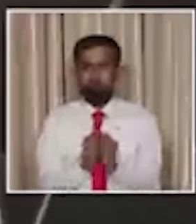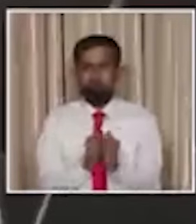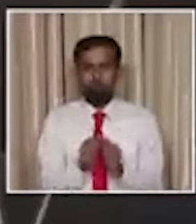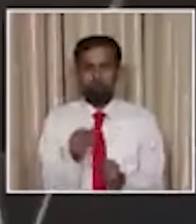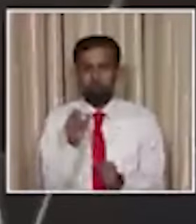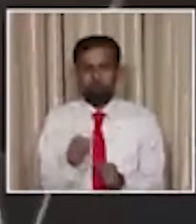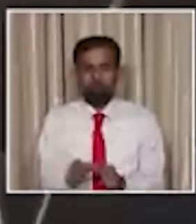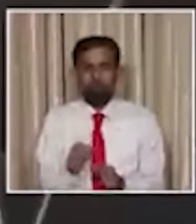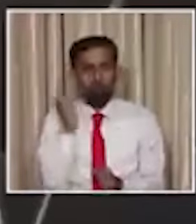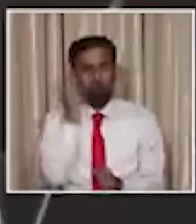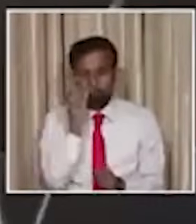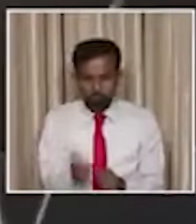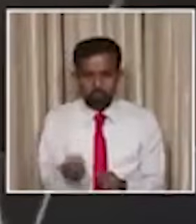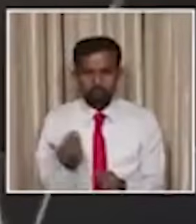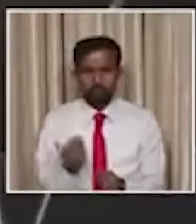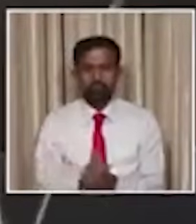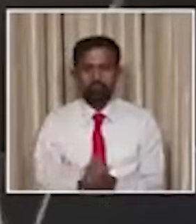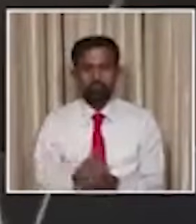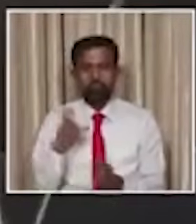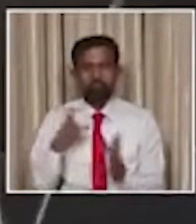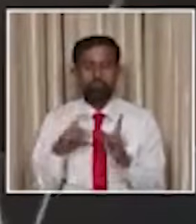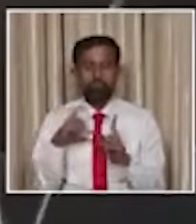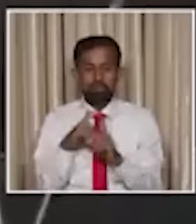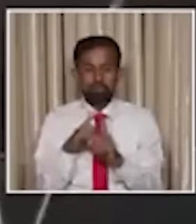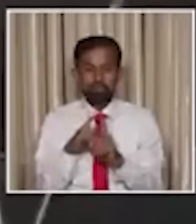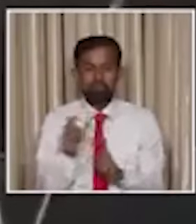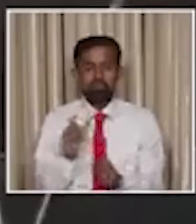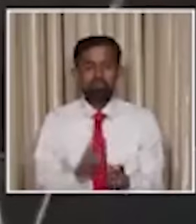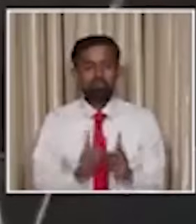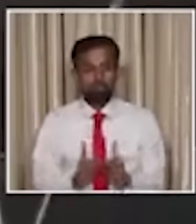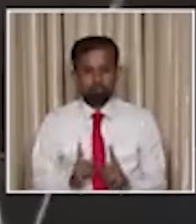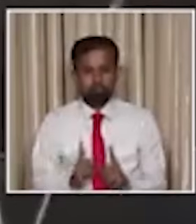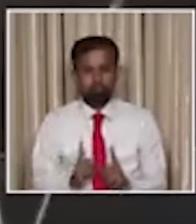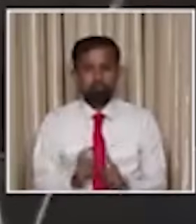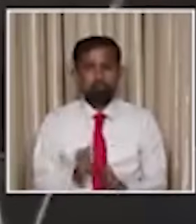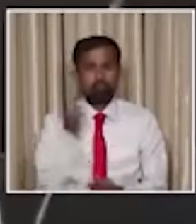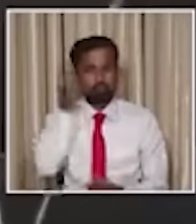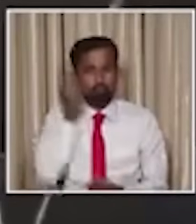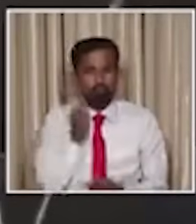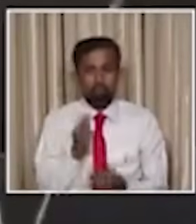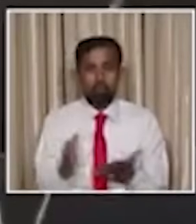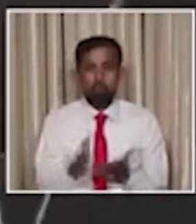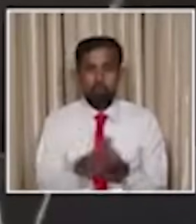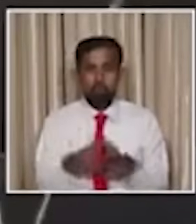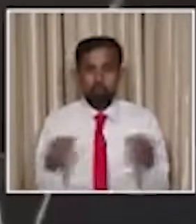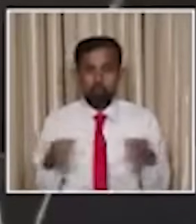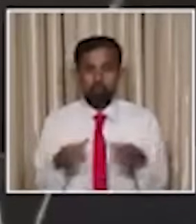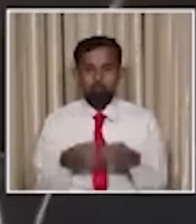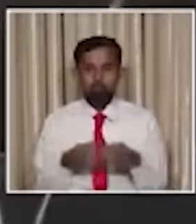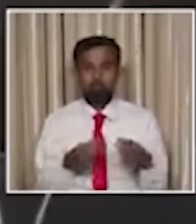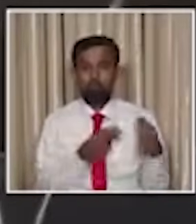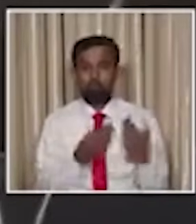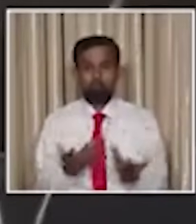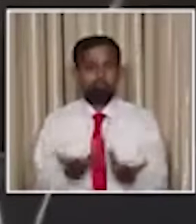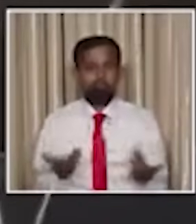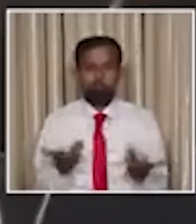இன்று சிஐடியிலே இருக்கின்றவர்களை வைத்து, அதாவது பயங்கரவாத தடுப்பு சட்ட பிரிவுக்கு பொறுப்பாளர்களை வைத்து உண்மையை கண்டறிய முடியாது. எனவே